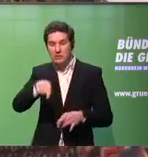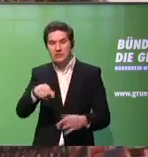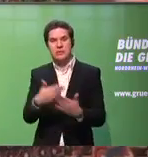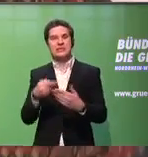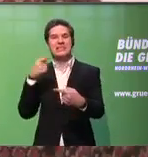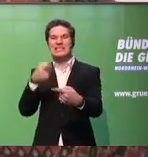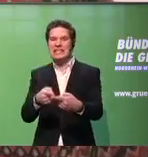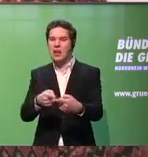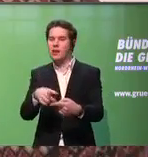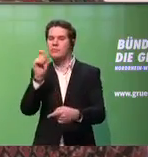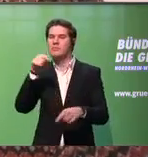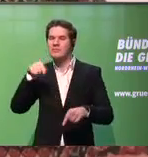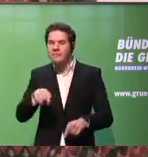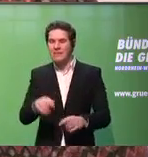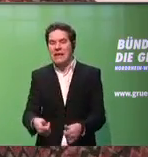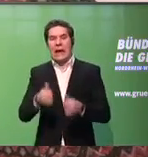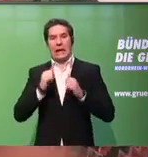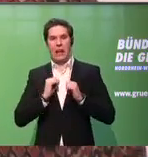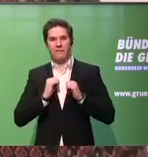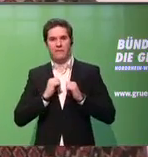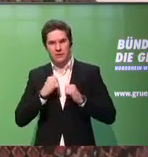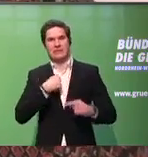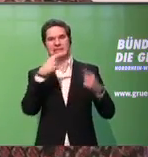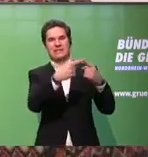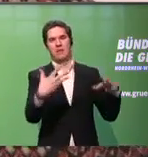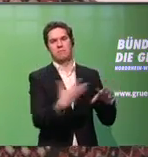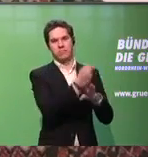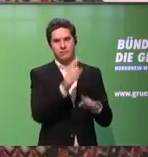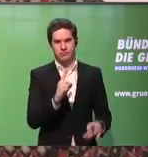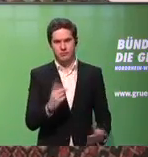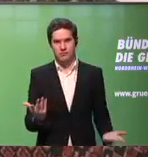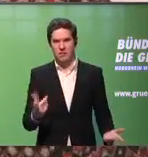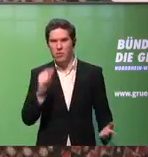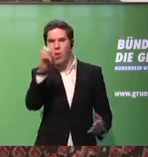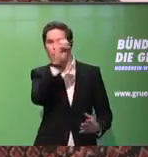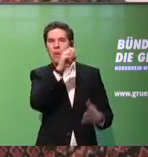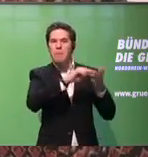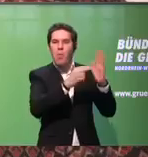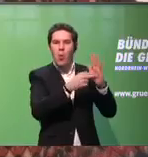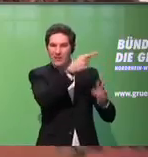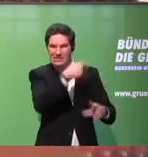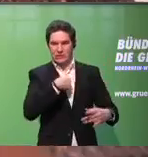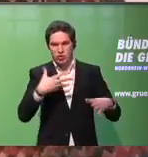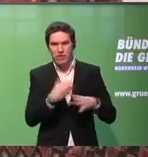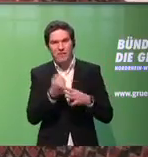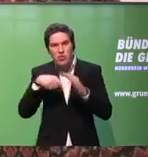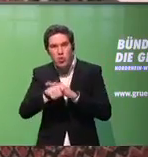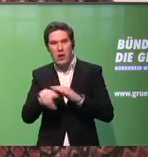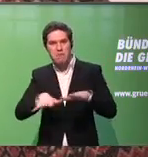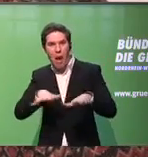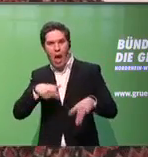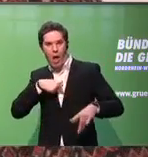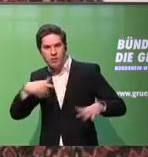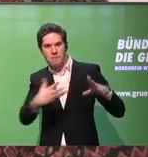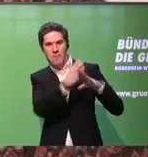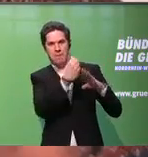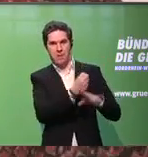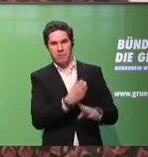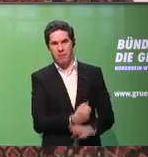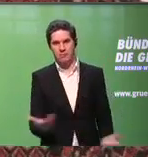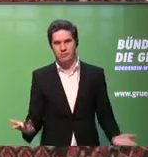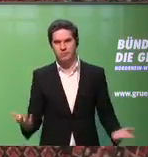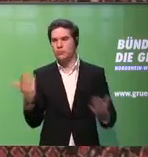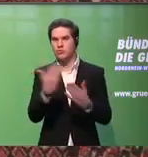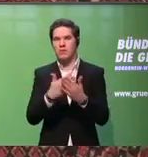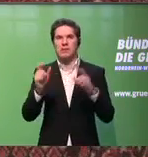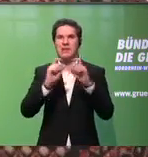als Instrument zur Erreichung von Zielen der europäischen Politik. Die ganze Auseinandersetzung um Wasser